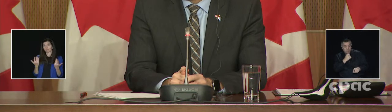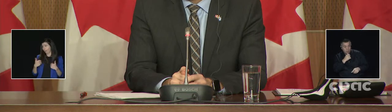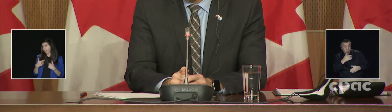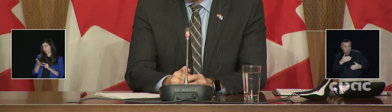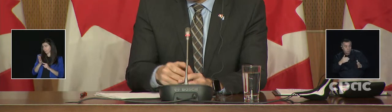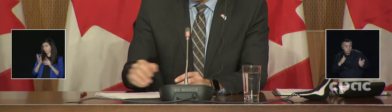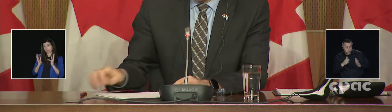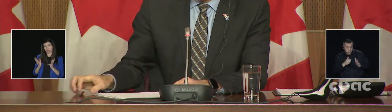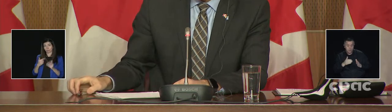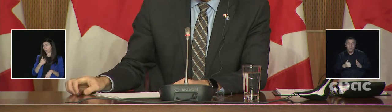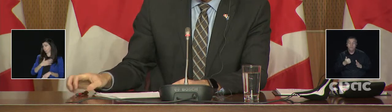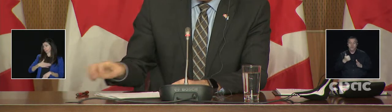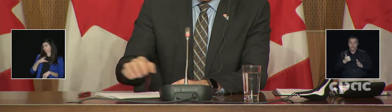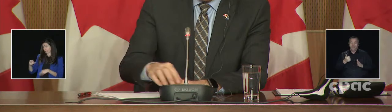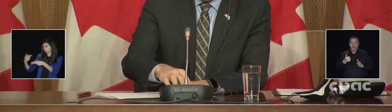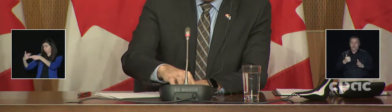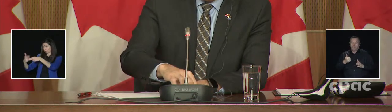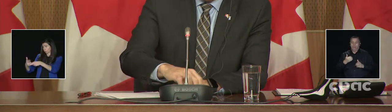left.